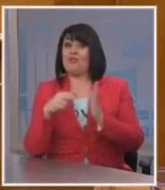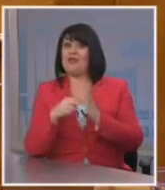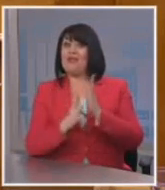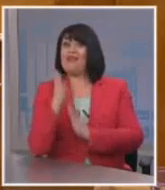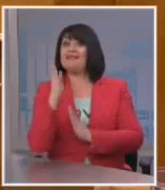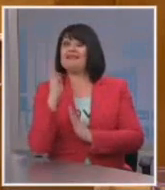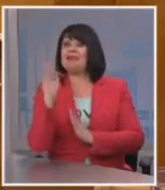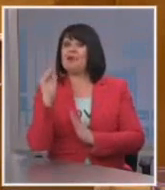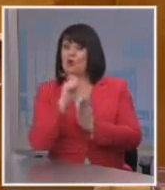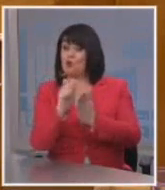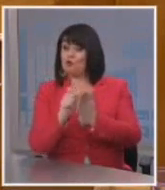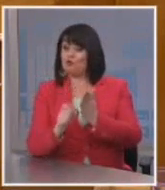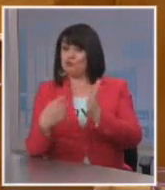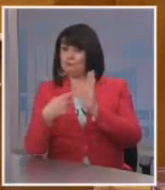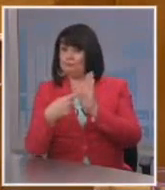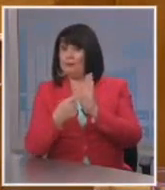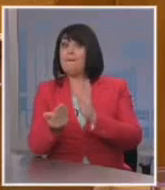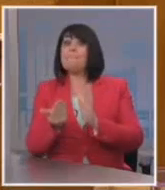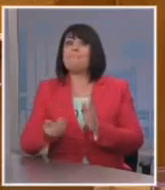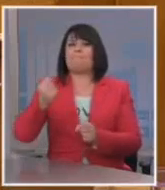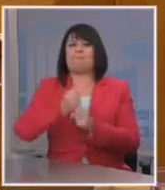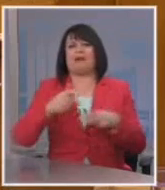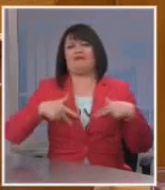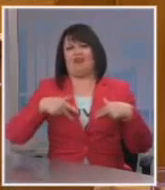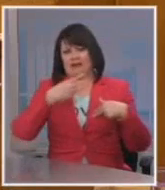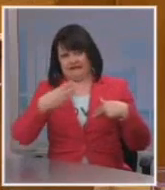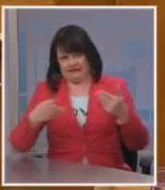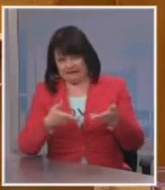2014, πριν αναλάβει αυτή η κυβέρνηση.